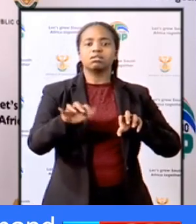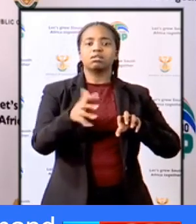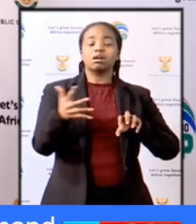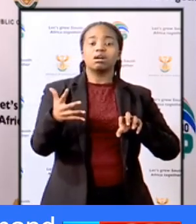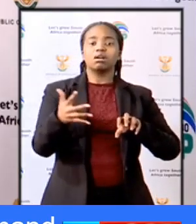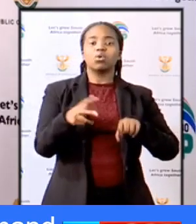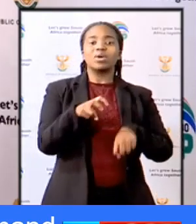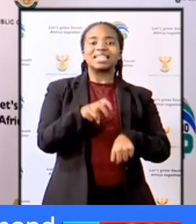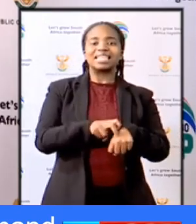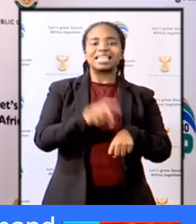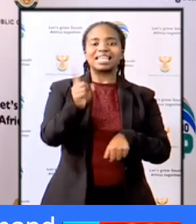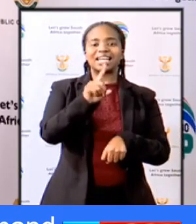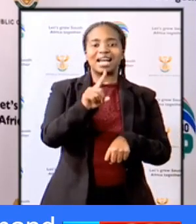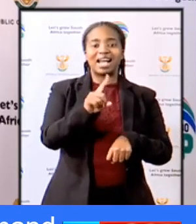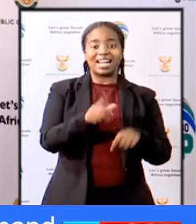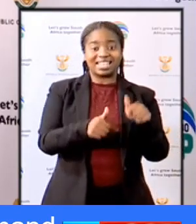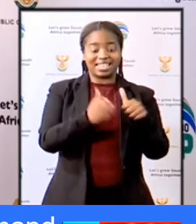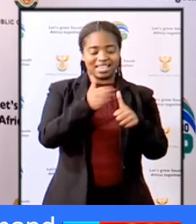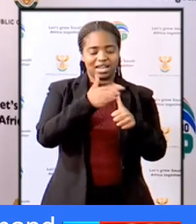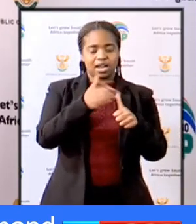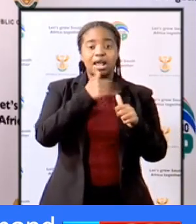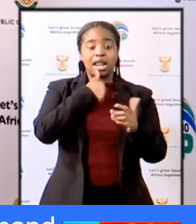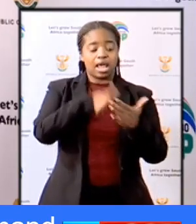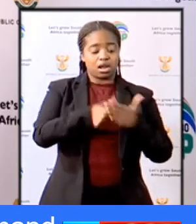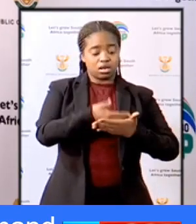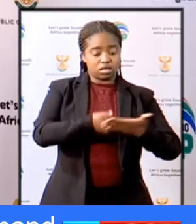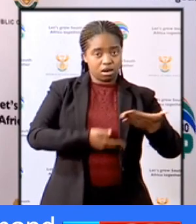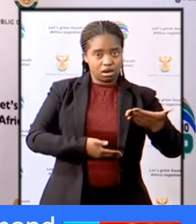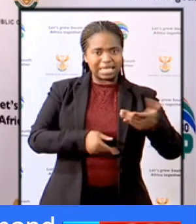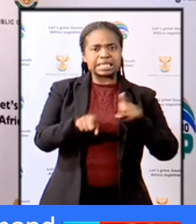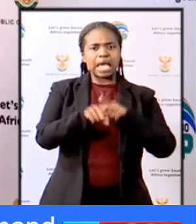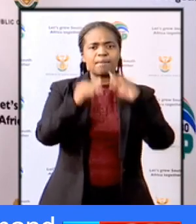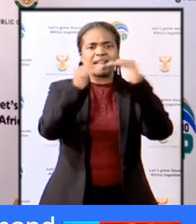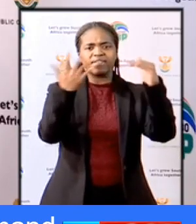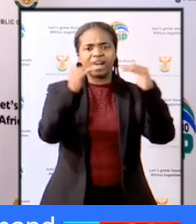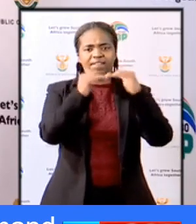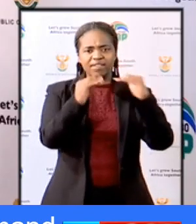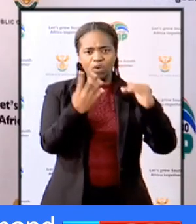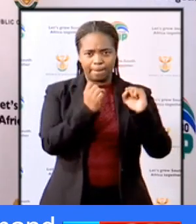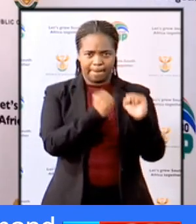uthole imvume njengoba kade kwenzeka.